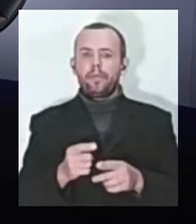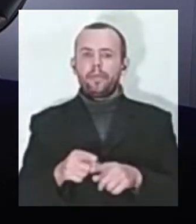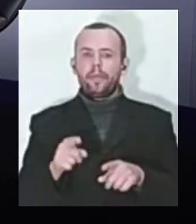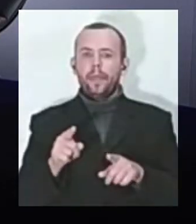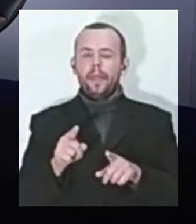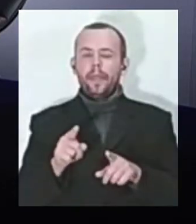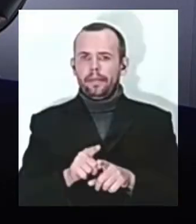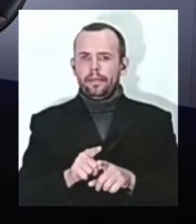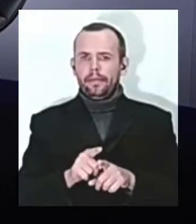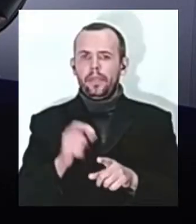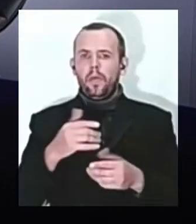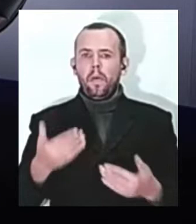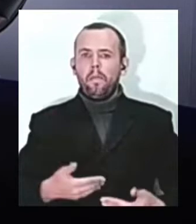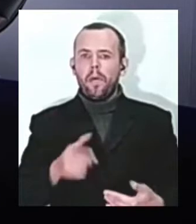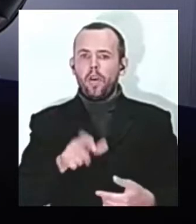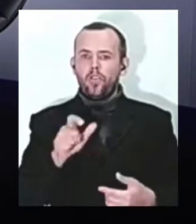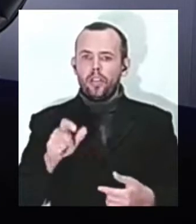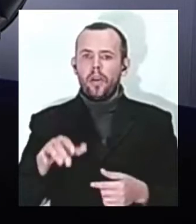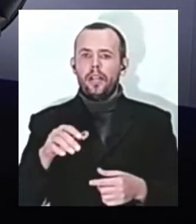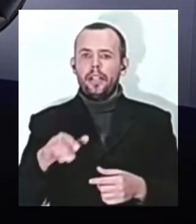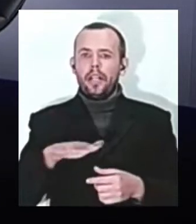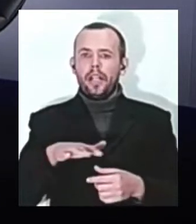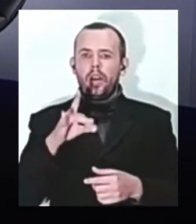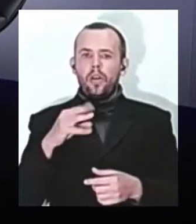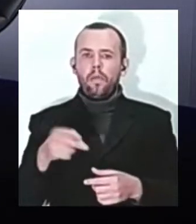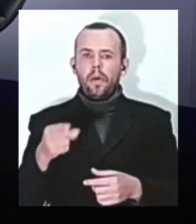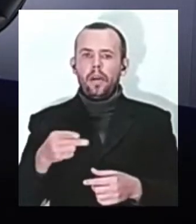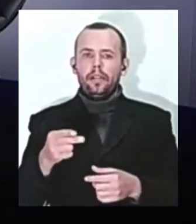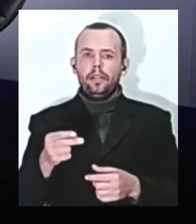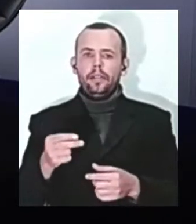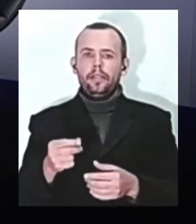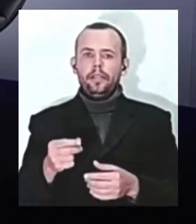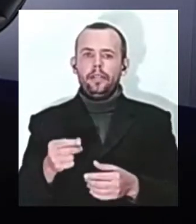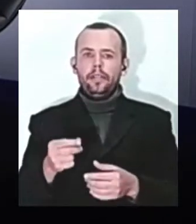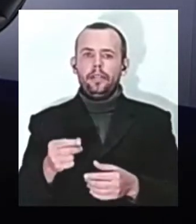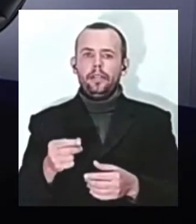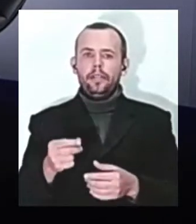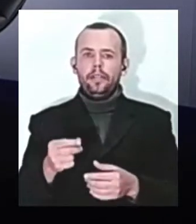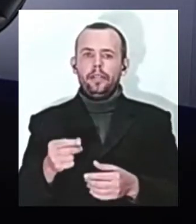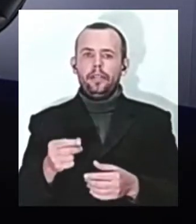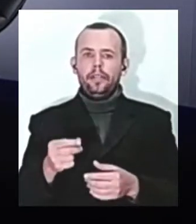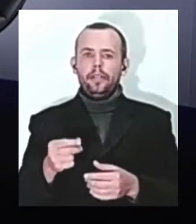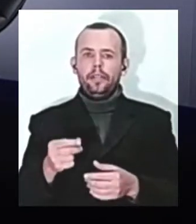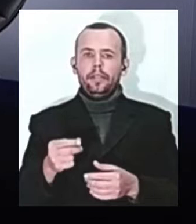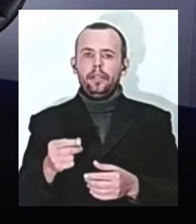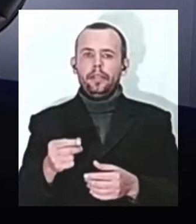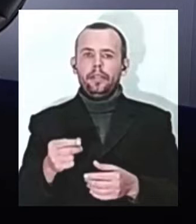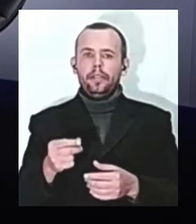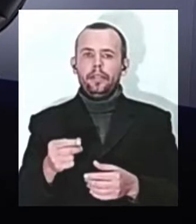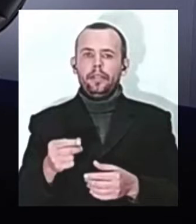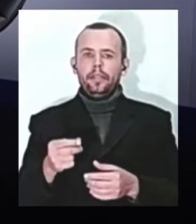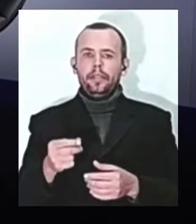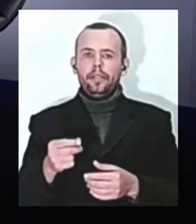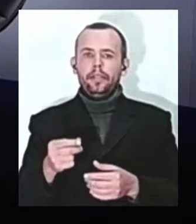Саме тому були відібрані 23 показники. На нашу думку, вони в певних моментах вони є ключовими.